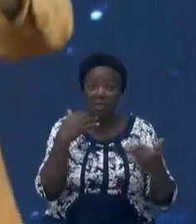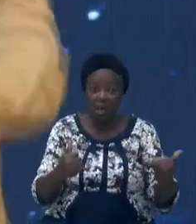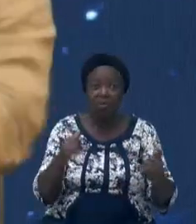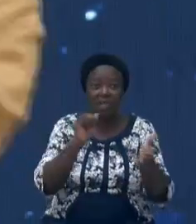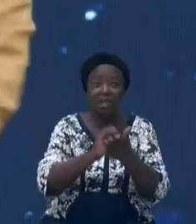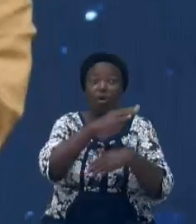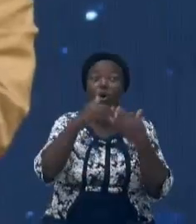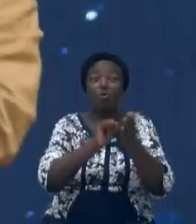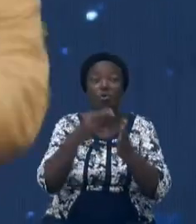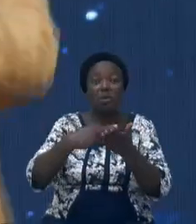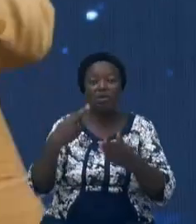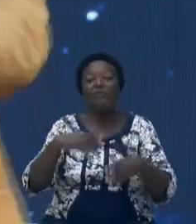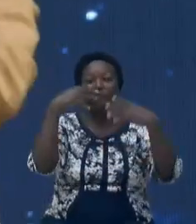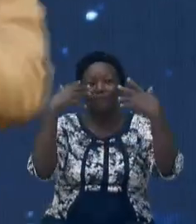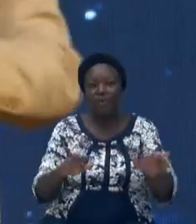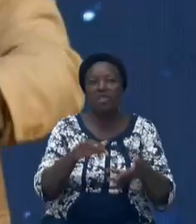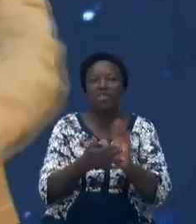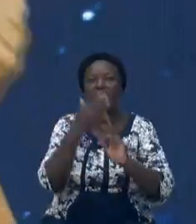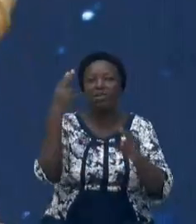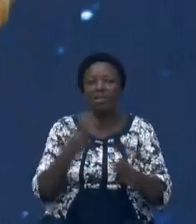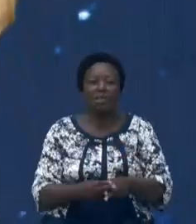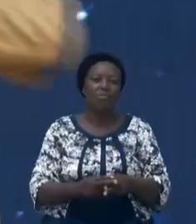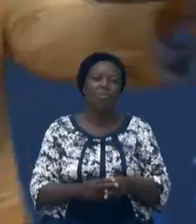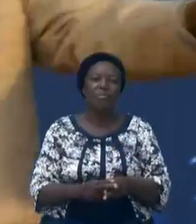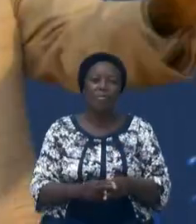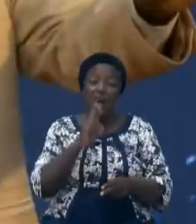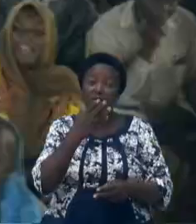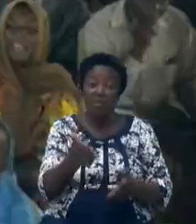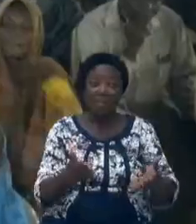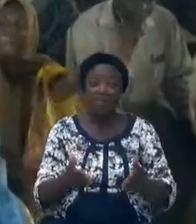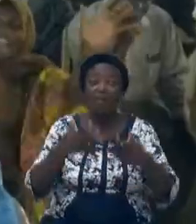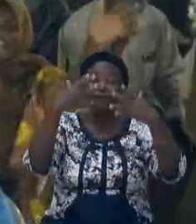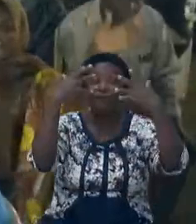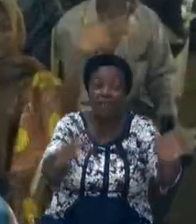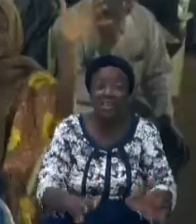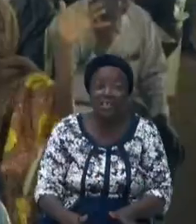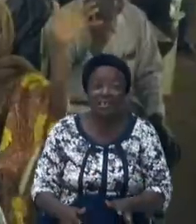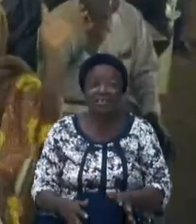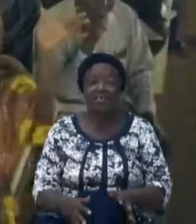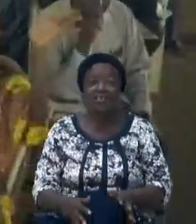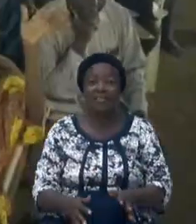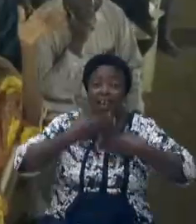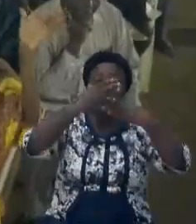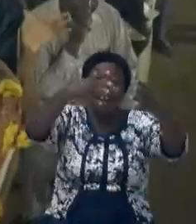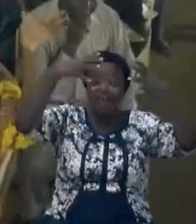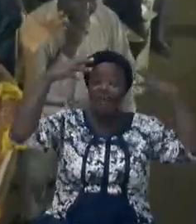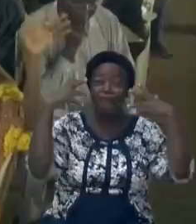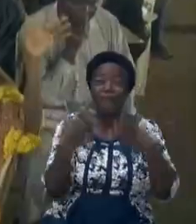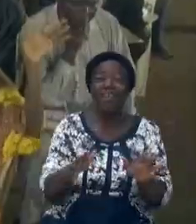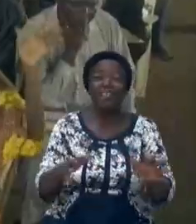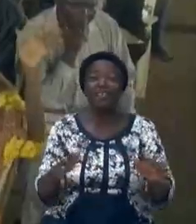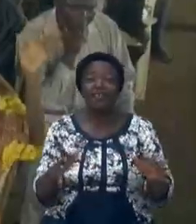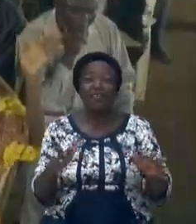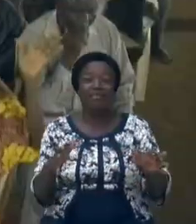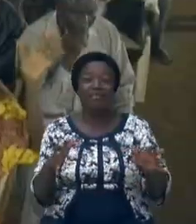ça ça fait déjà deux dit tout ça tous ceux qui enregistrait a accompli est ce que tu as là bas